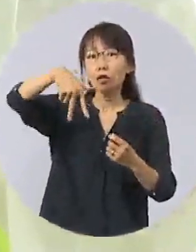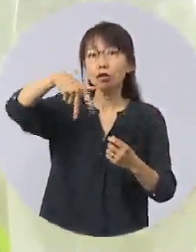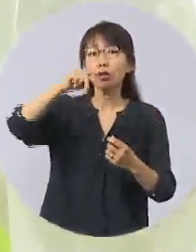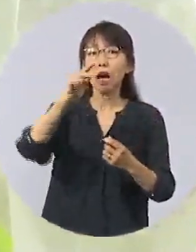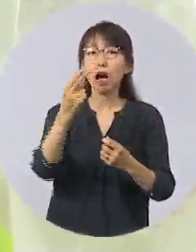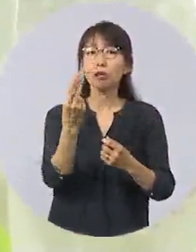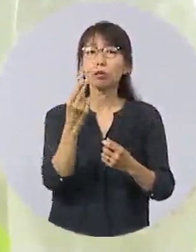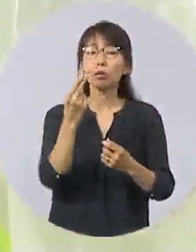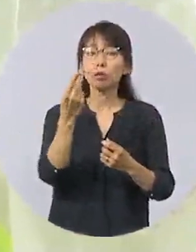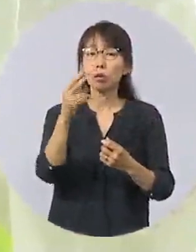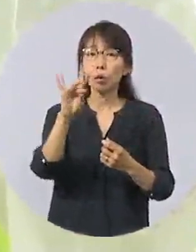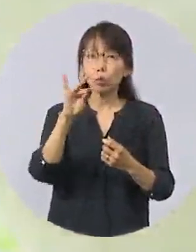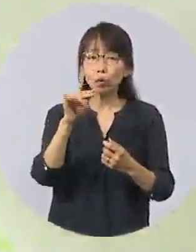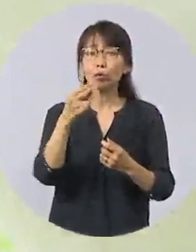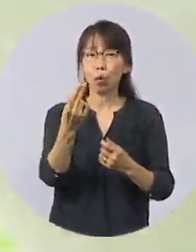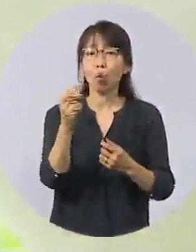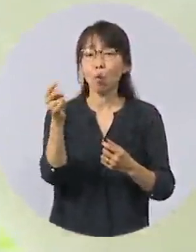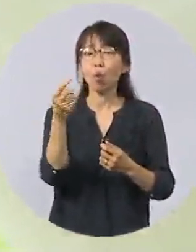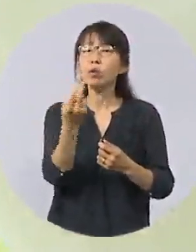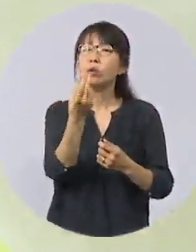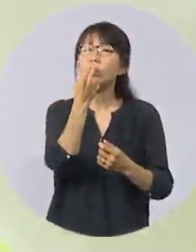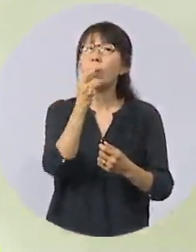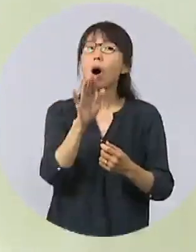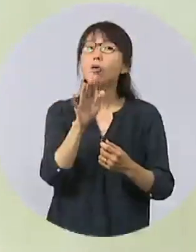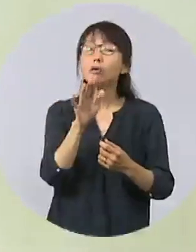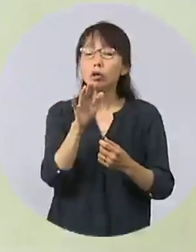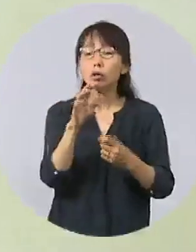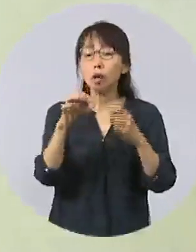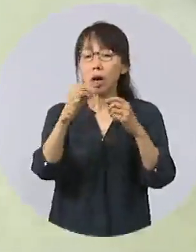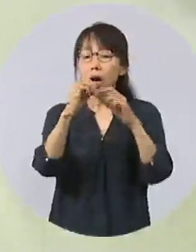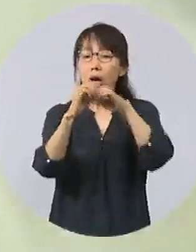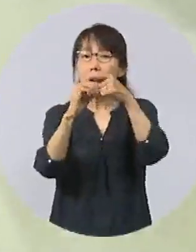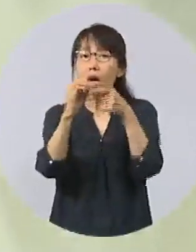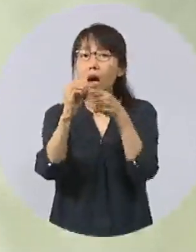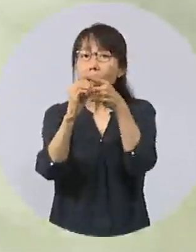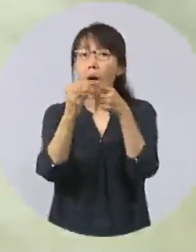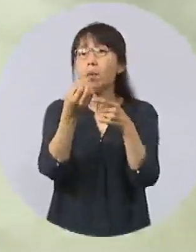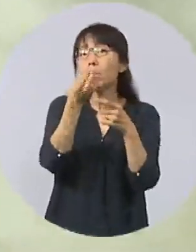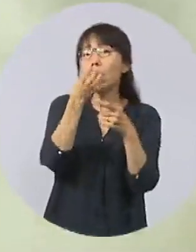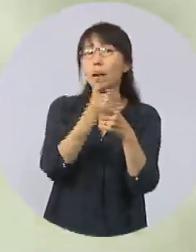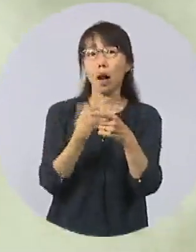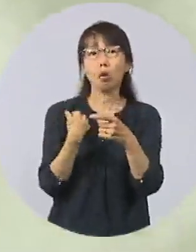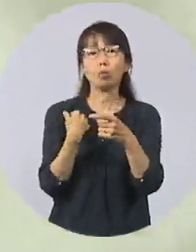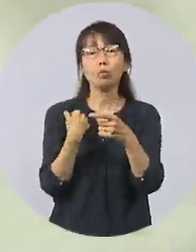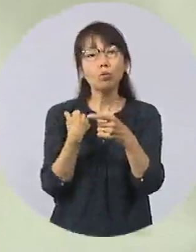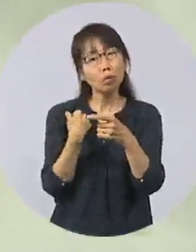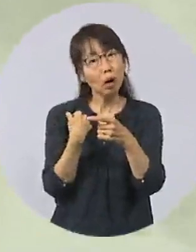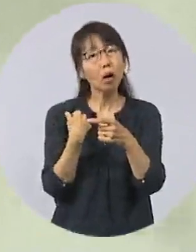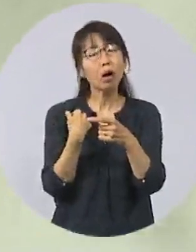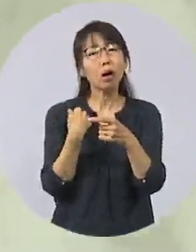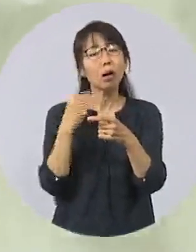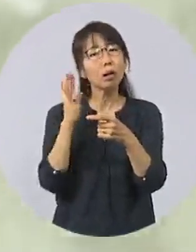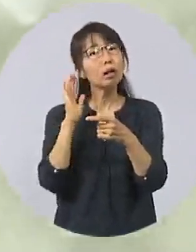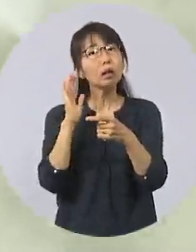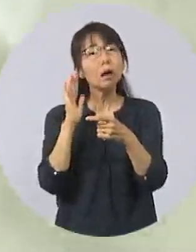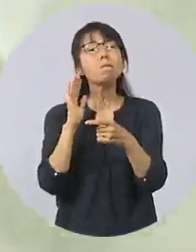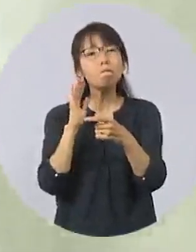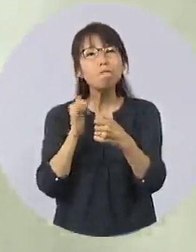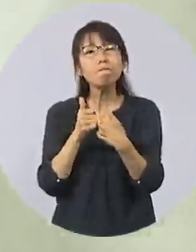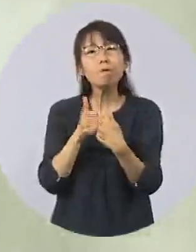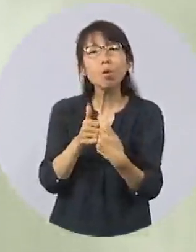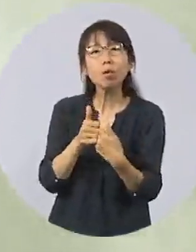で、で皮ごと食べられるっていうのも一応多少ね、売りに入ってたんで、まあ、ちょっと挑戦的に作った感じ